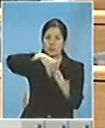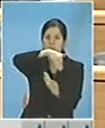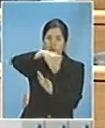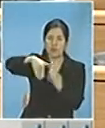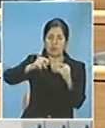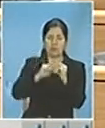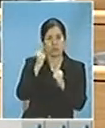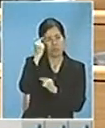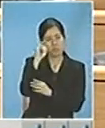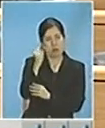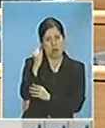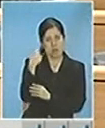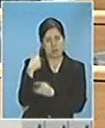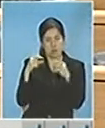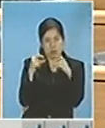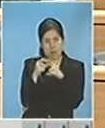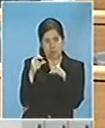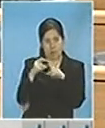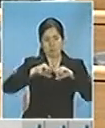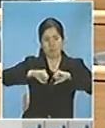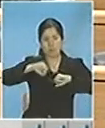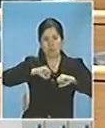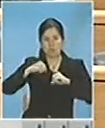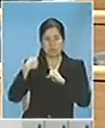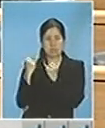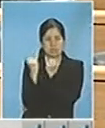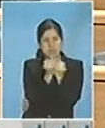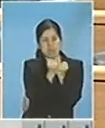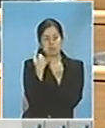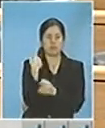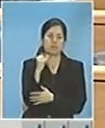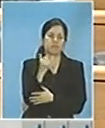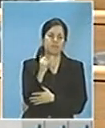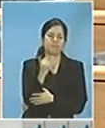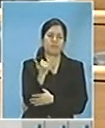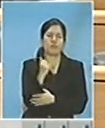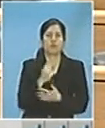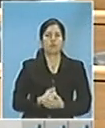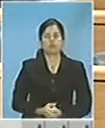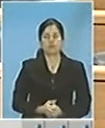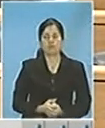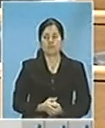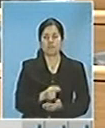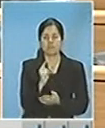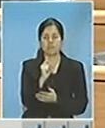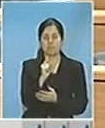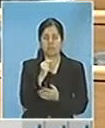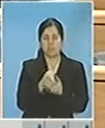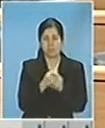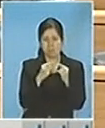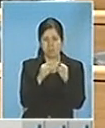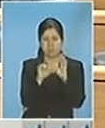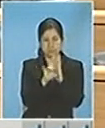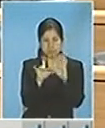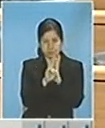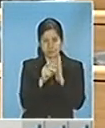ตลอดนั่นคือภาษาวัยรุ่นภาษาสก๊อตนะคะแล้วเรื่องสุดท้าย